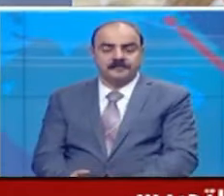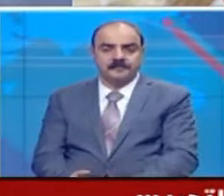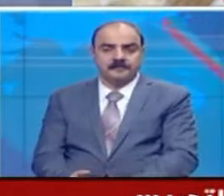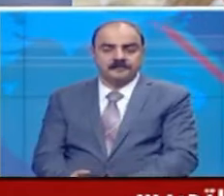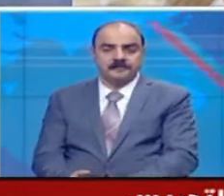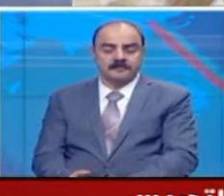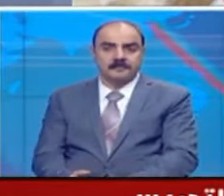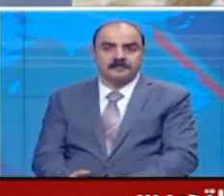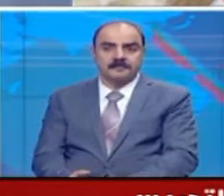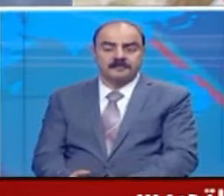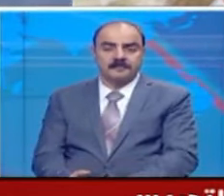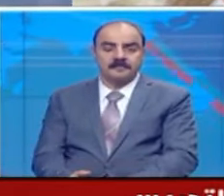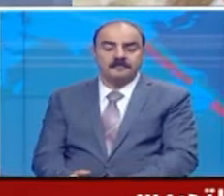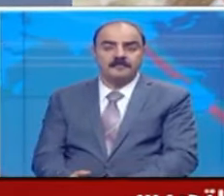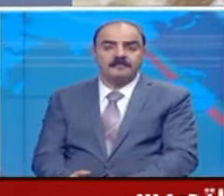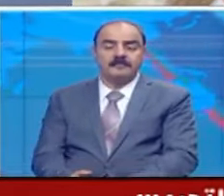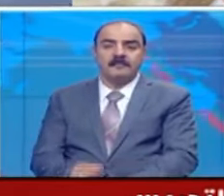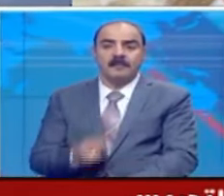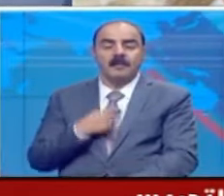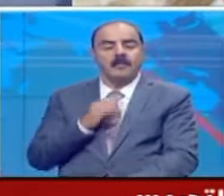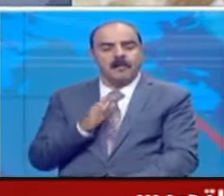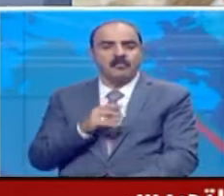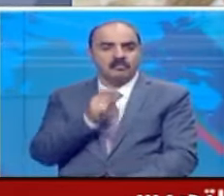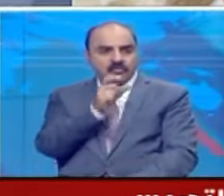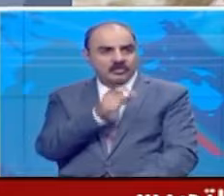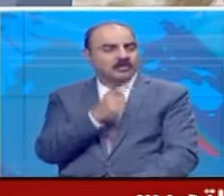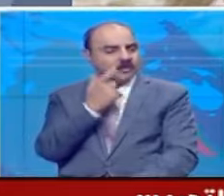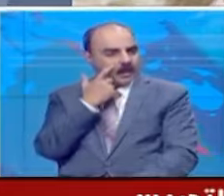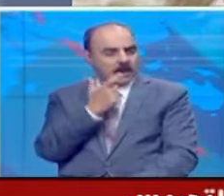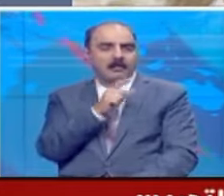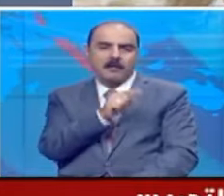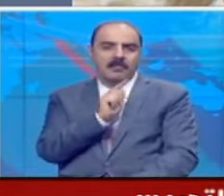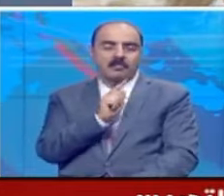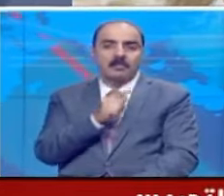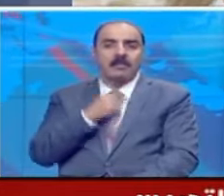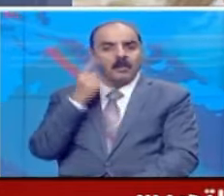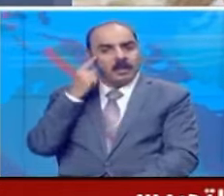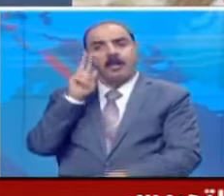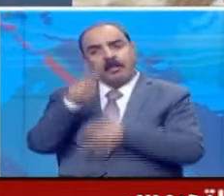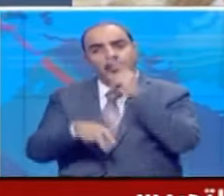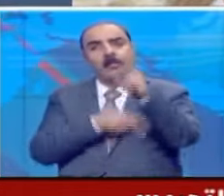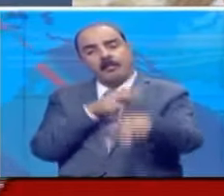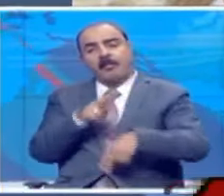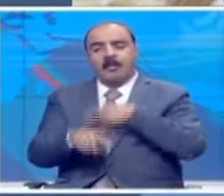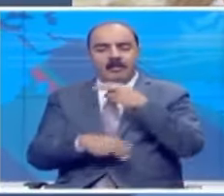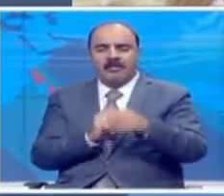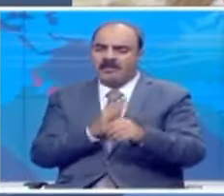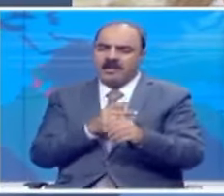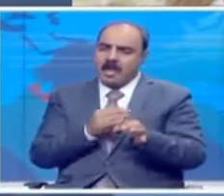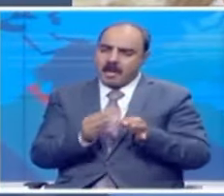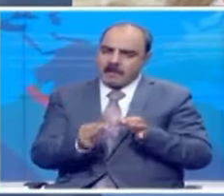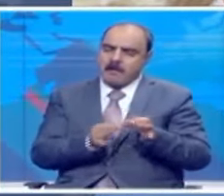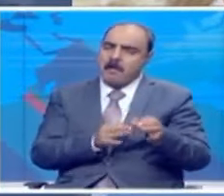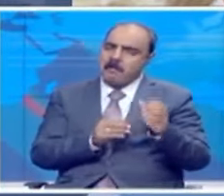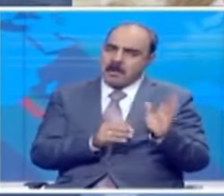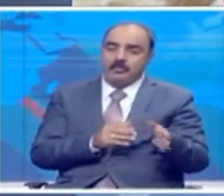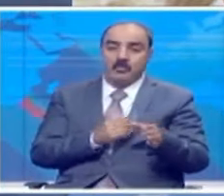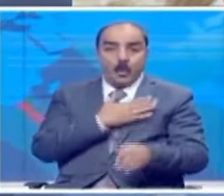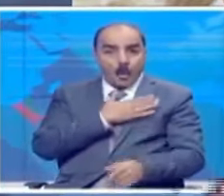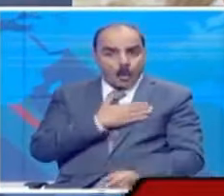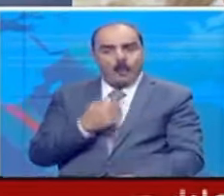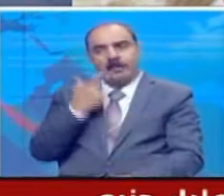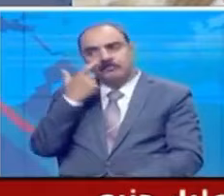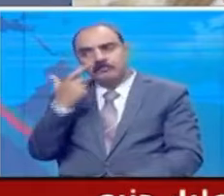بالنسبة للمواطن. يعني المواطن عليه دور والحكومة عليها دور علشان هذه الحزمة من الإجراءات